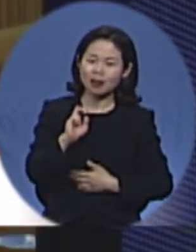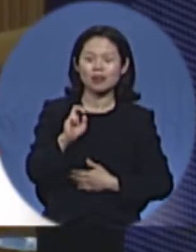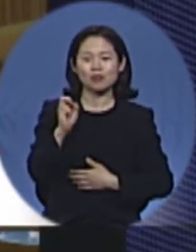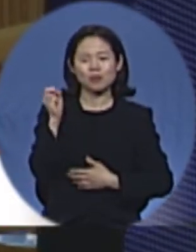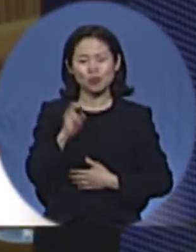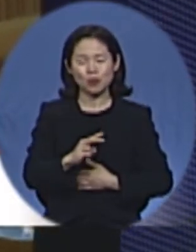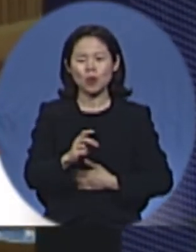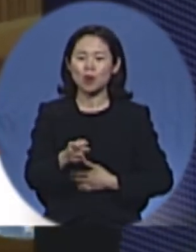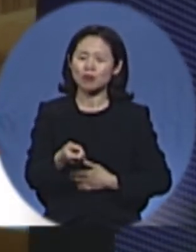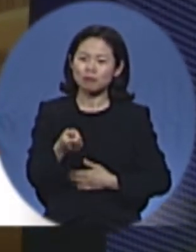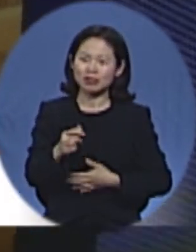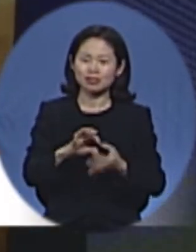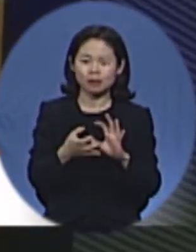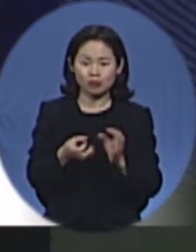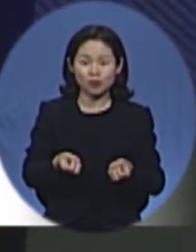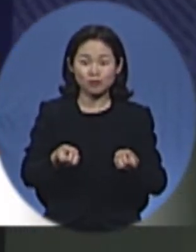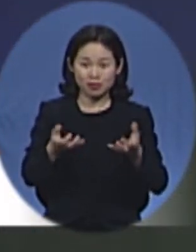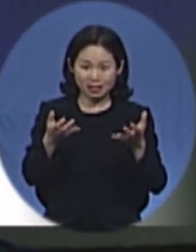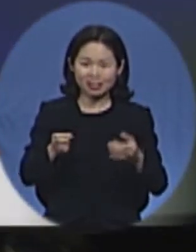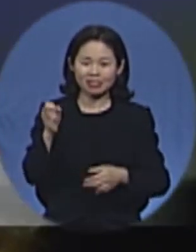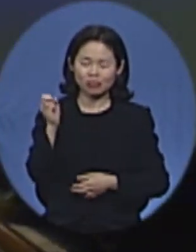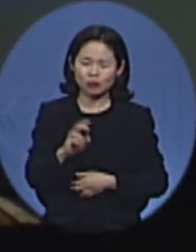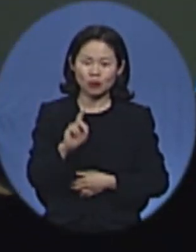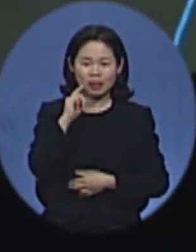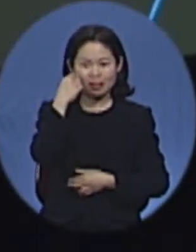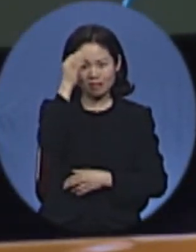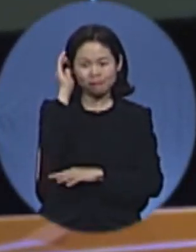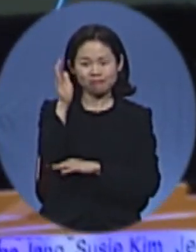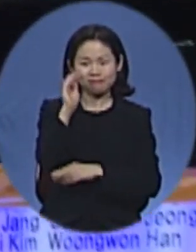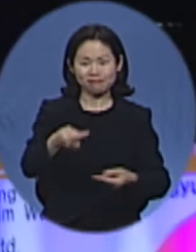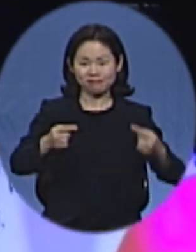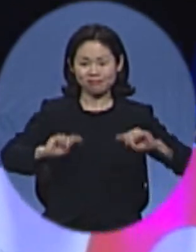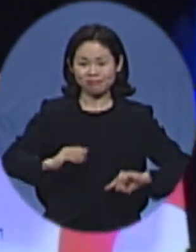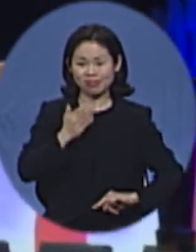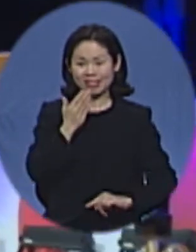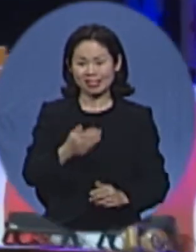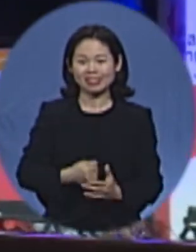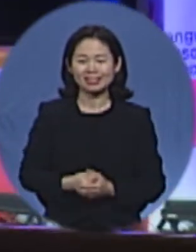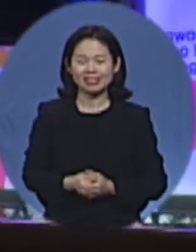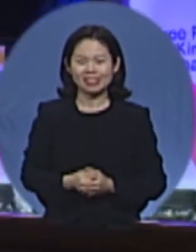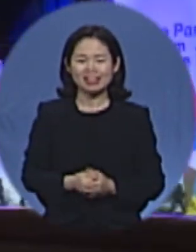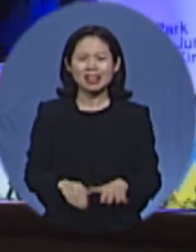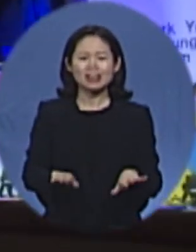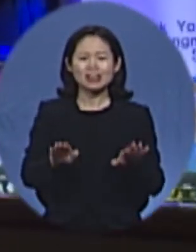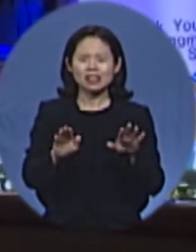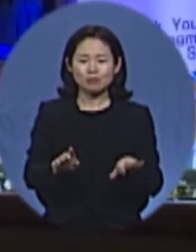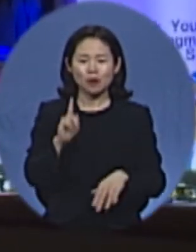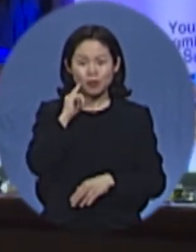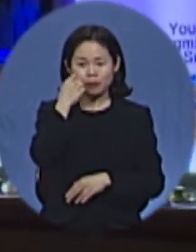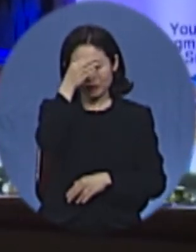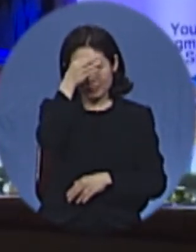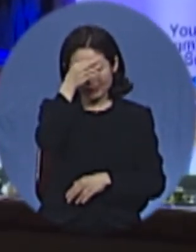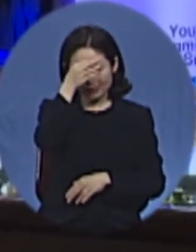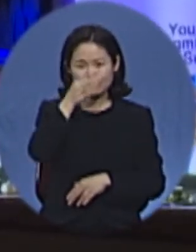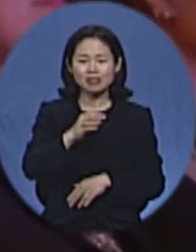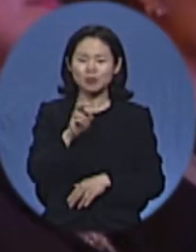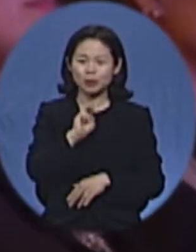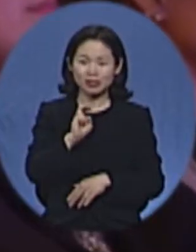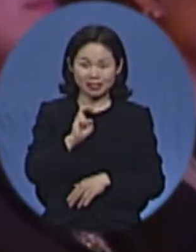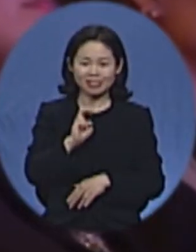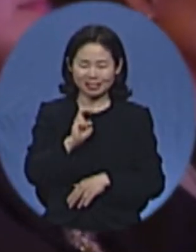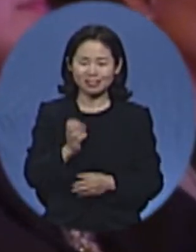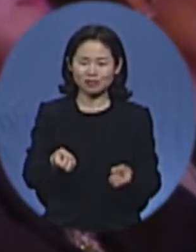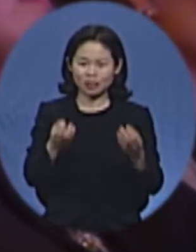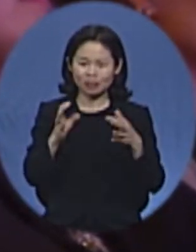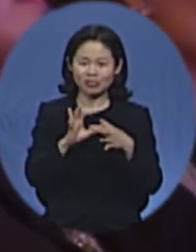올림픽, 전공 분야별 예술 강연에 참여하게 됩니다. 이번 뮤직 앤 아트 페스티벌을 통해 서로의